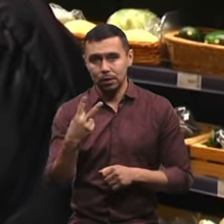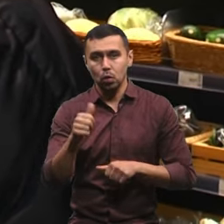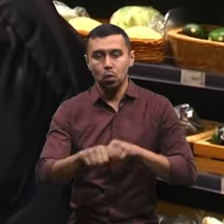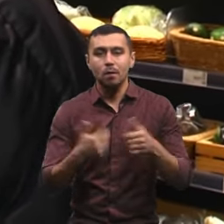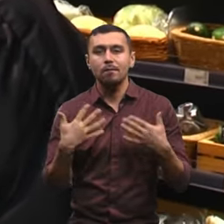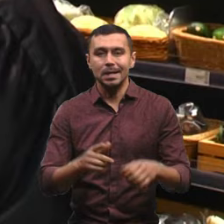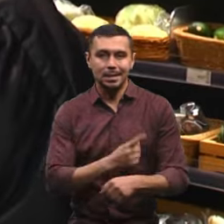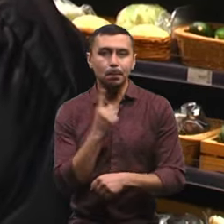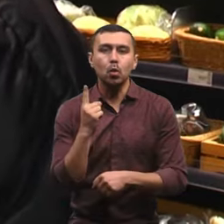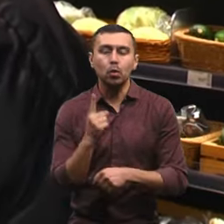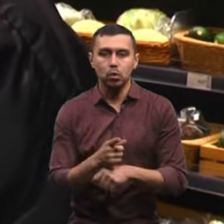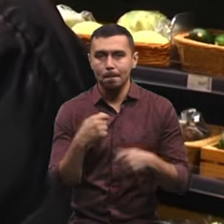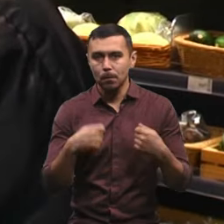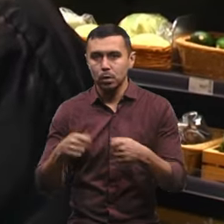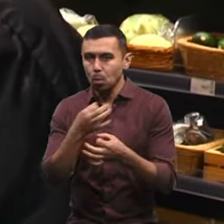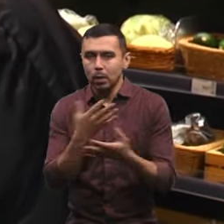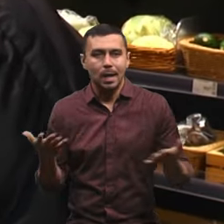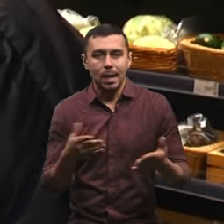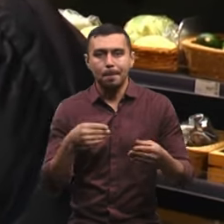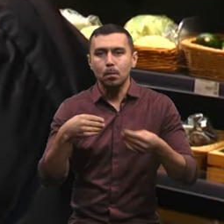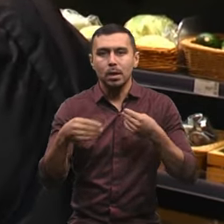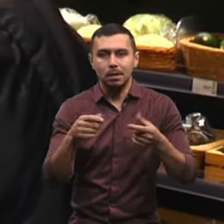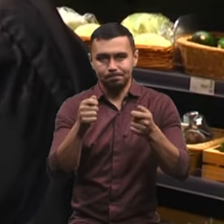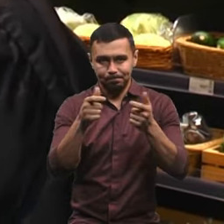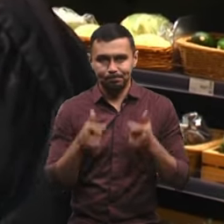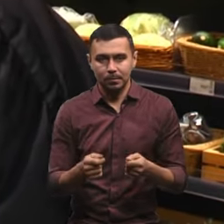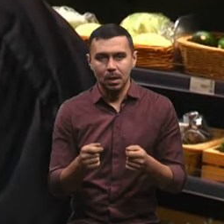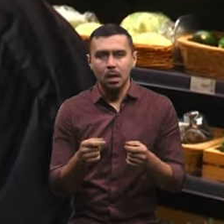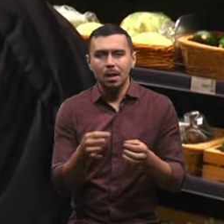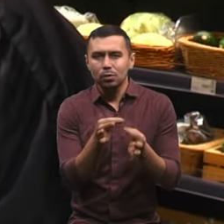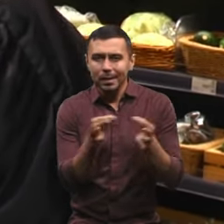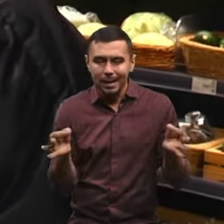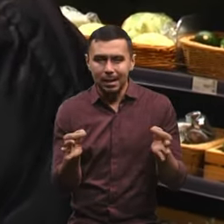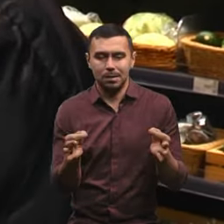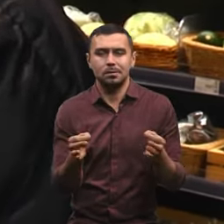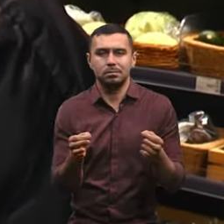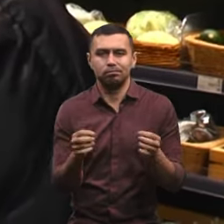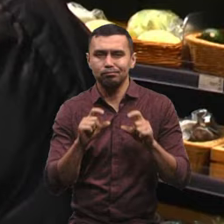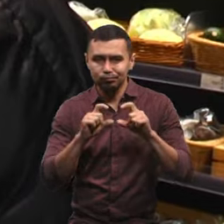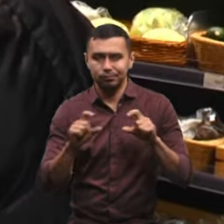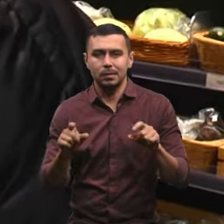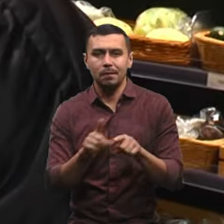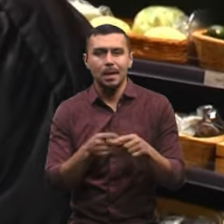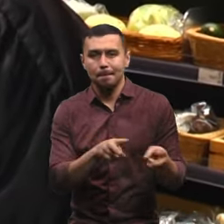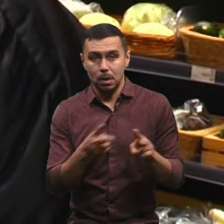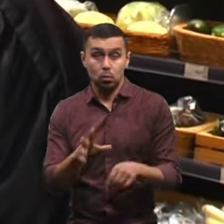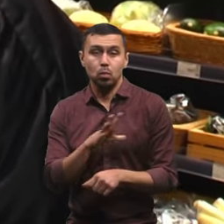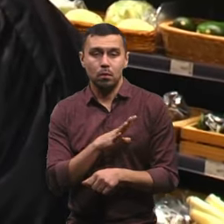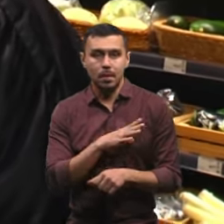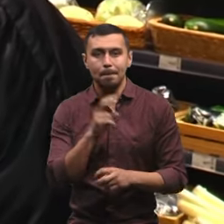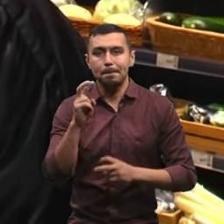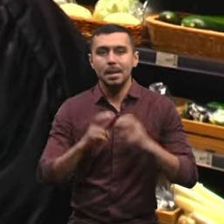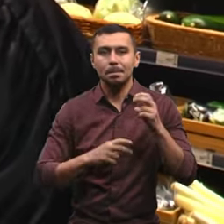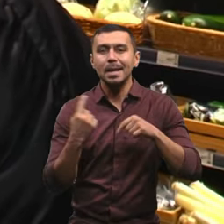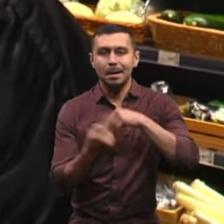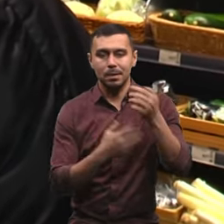вже заборонено продаж будь-яких поліетиленових кульочків. І тонких, і надтонких. Все цей період перехідний був. підприємці